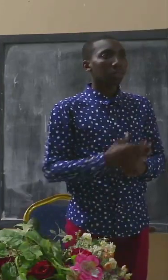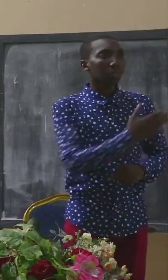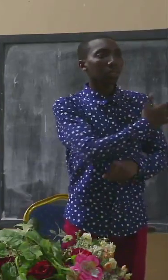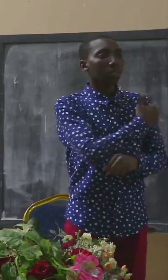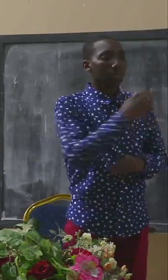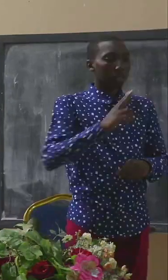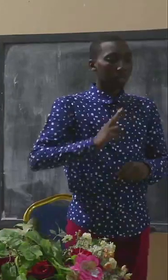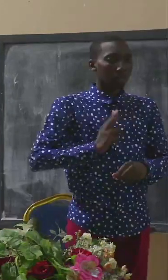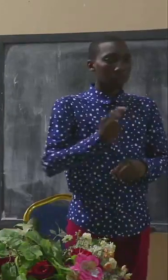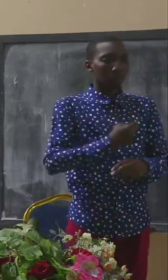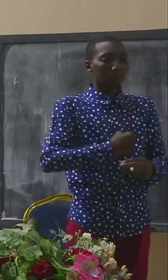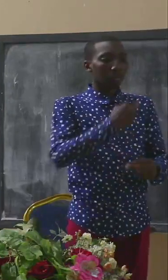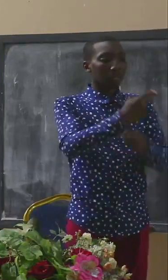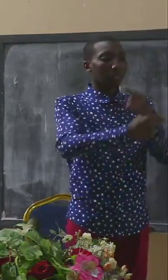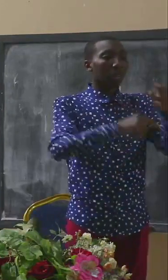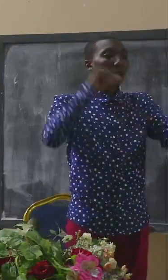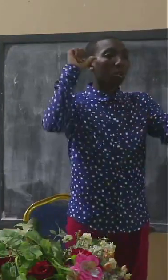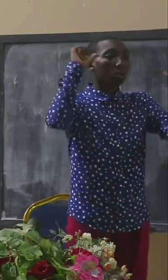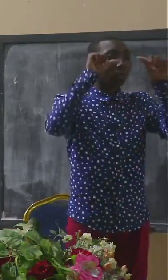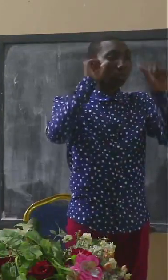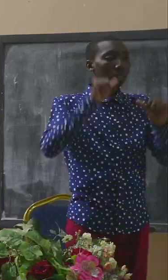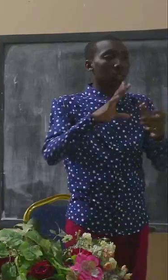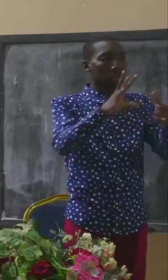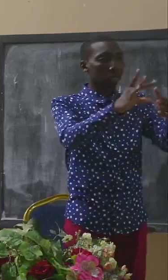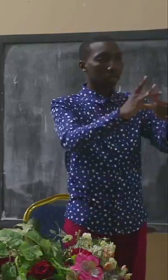tutakumbuka. Nous allons également nous souvenir.